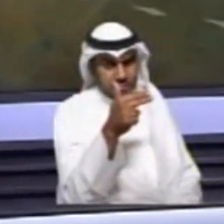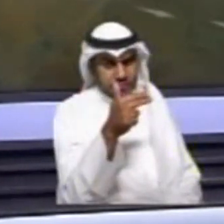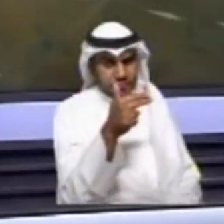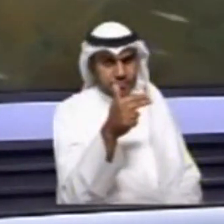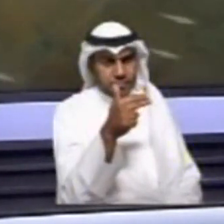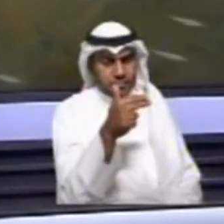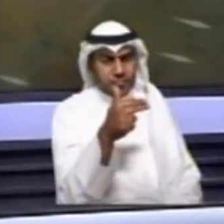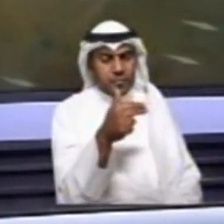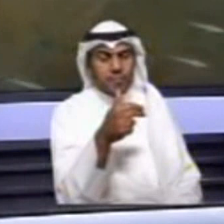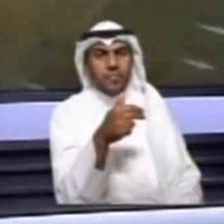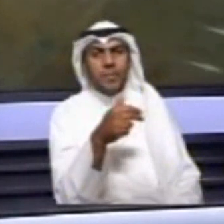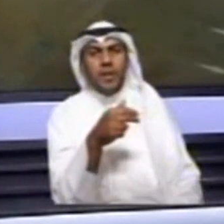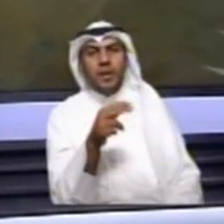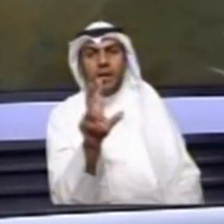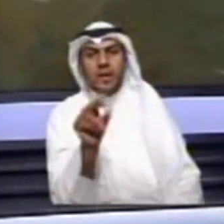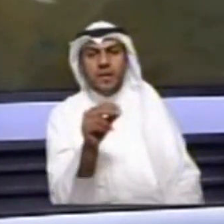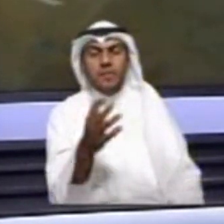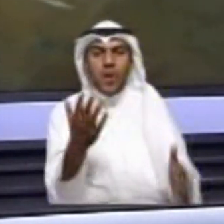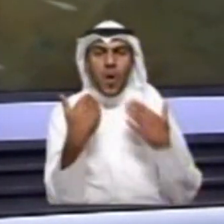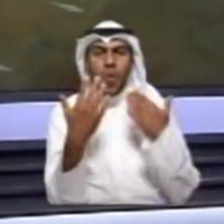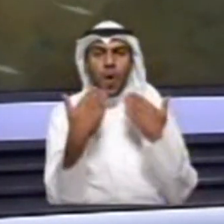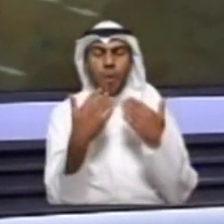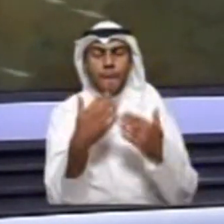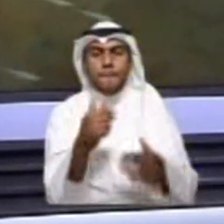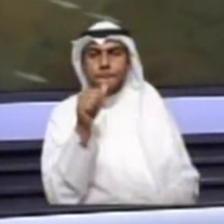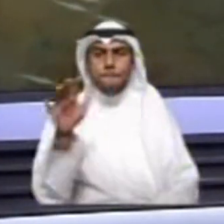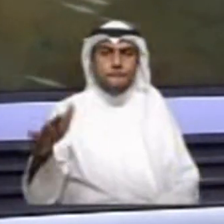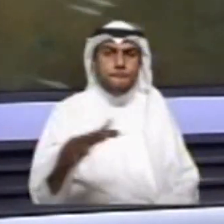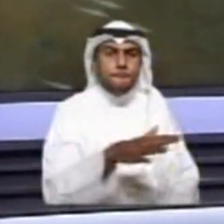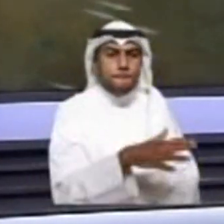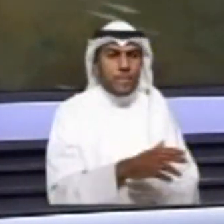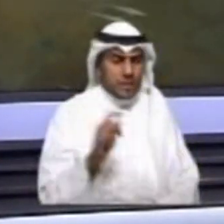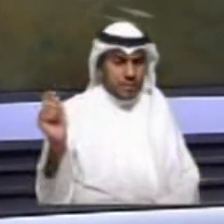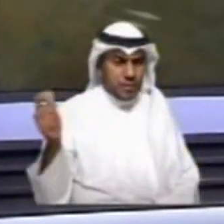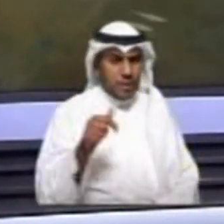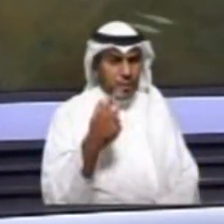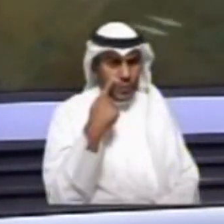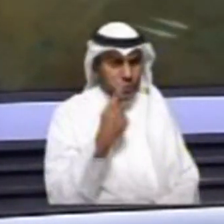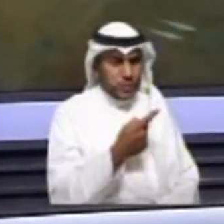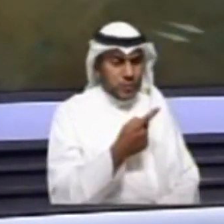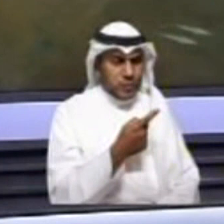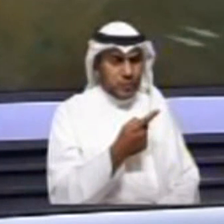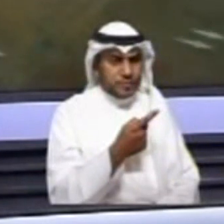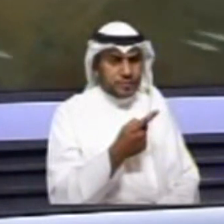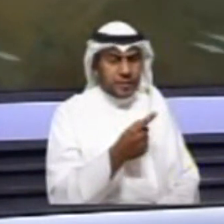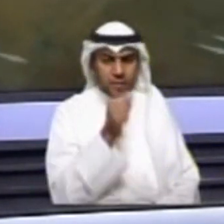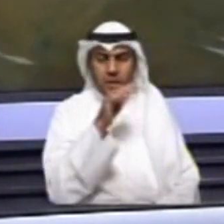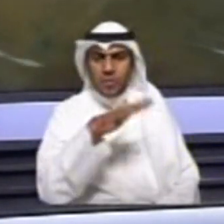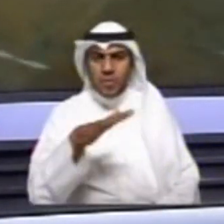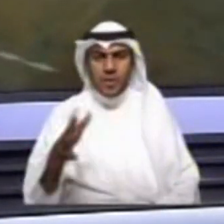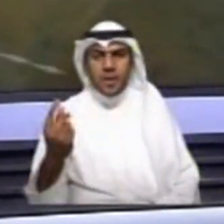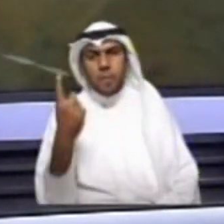مستقرة بشكل عام ولكن الرياح معتدلة، ذلك البحر شوية نلاحظ سرعتها تكون على المناطق البحرية في اعتدال بالأمواج ما